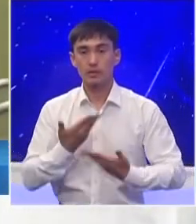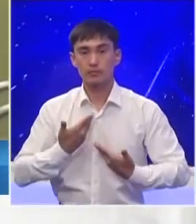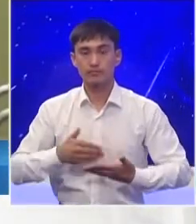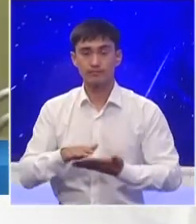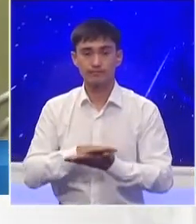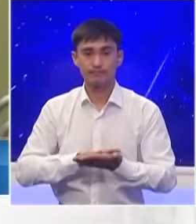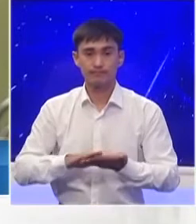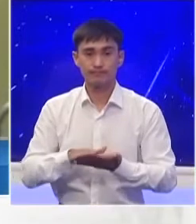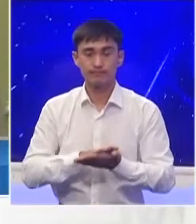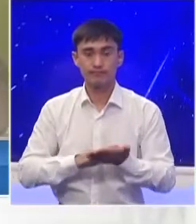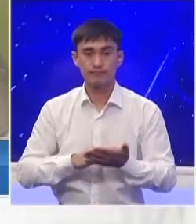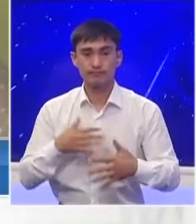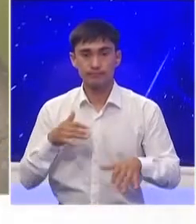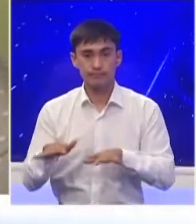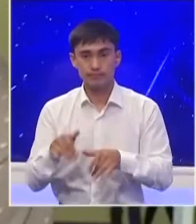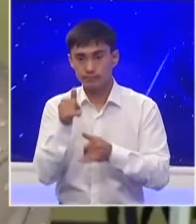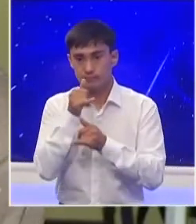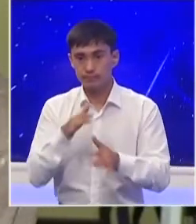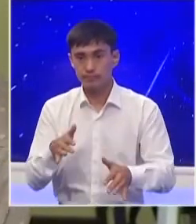кейін